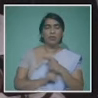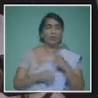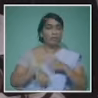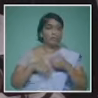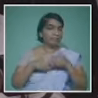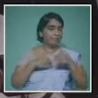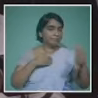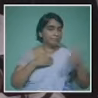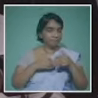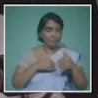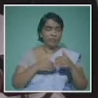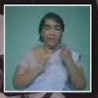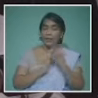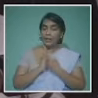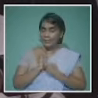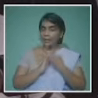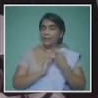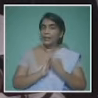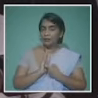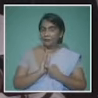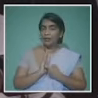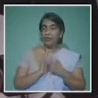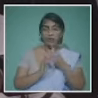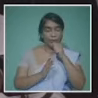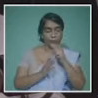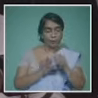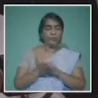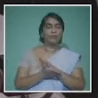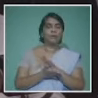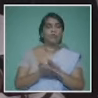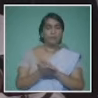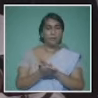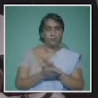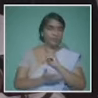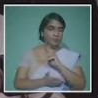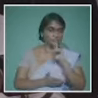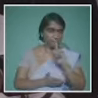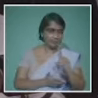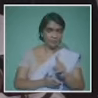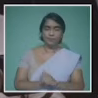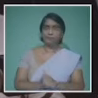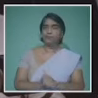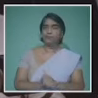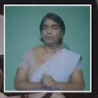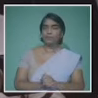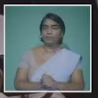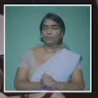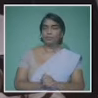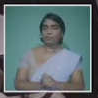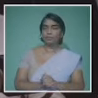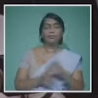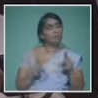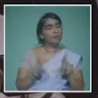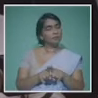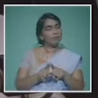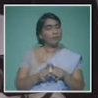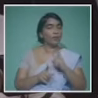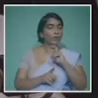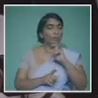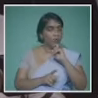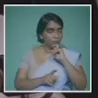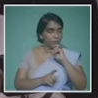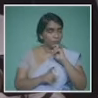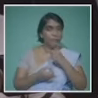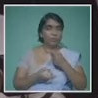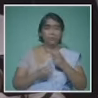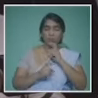අන්තර්කාලීන විධිවිධානයෙන් බොහොම පැහැදිලිව සඳහන් වෙනවා. ඒ වගේම ශ්‍රේෂ්ඨාධිකරණයේ